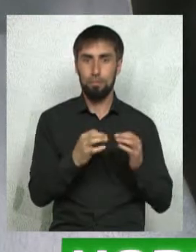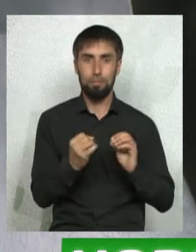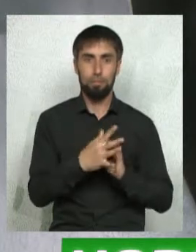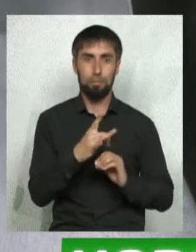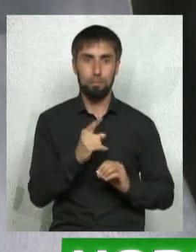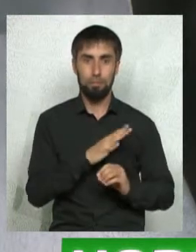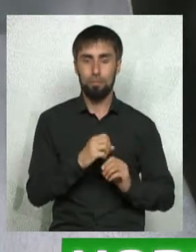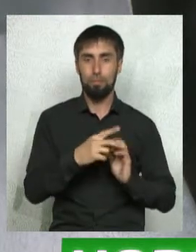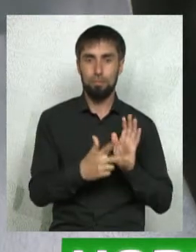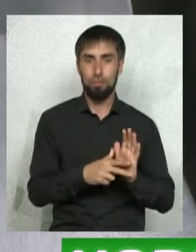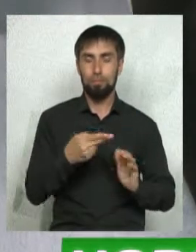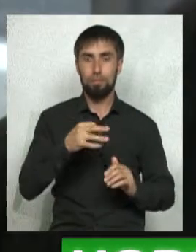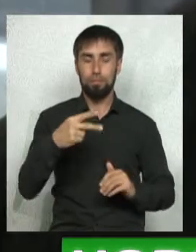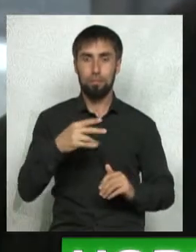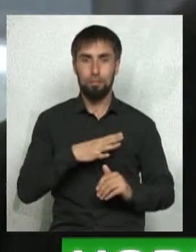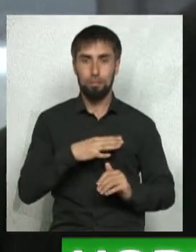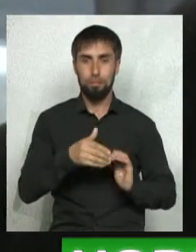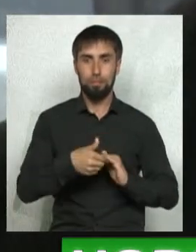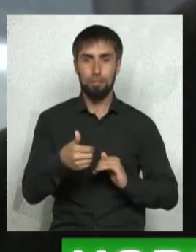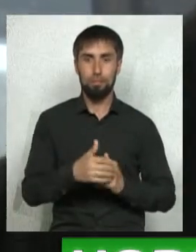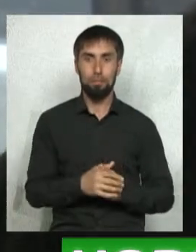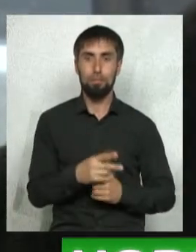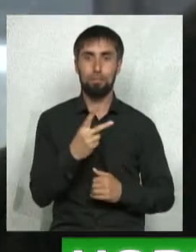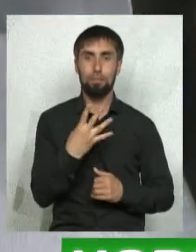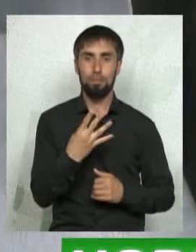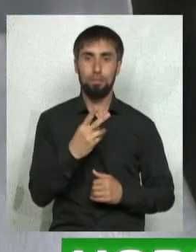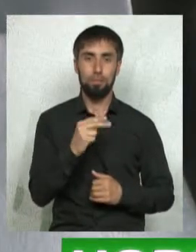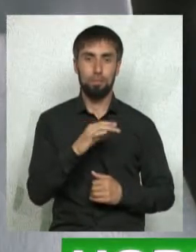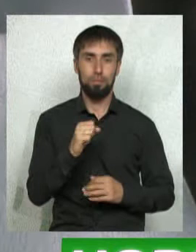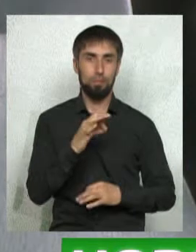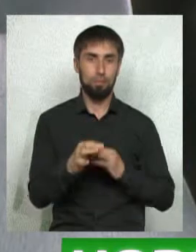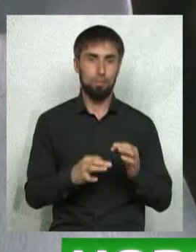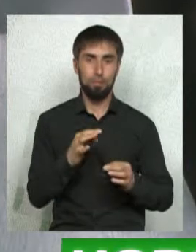ну, раз 18, до 20 бывает вызовов. 2-4 часа в сутки.